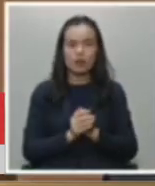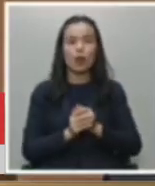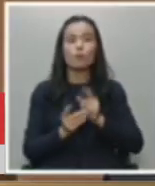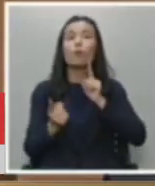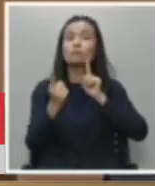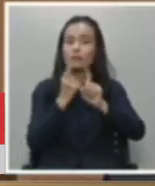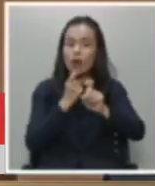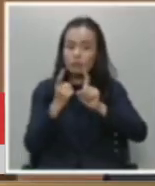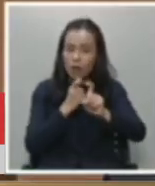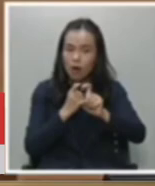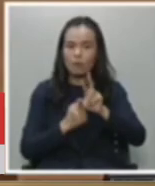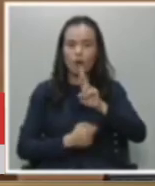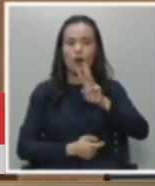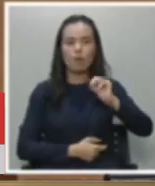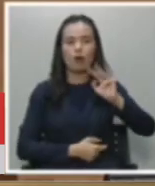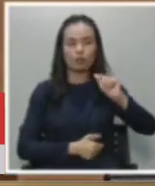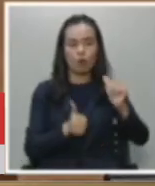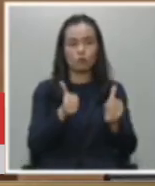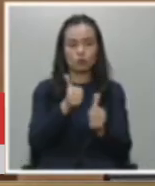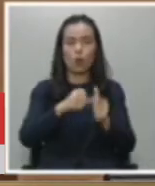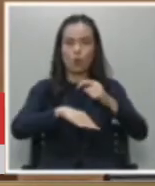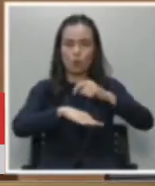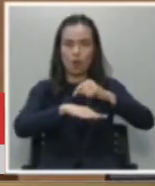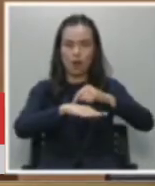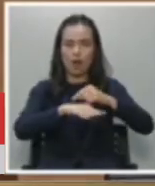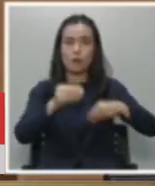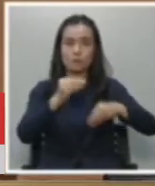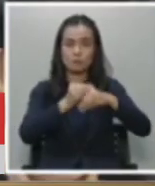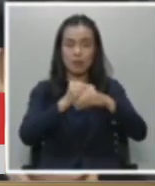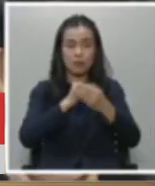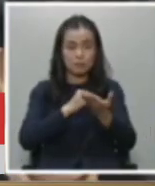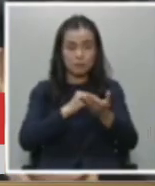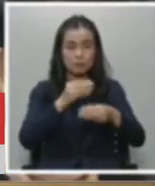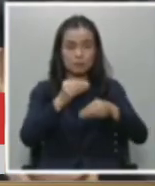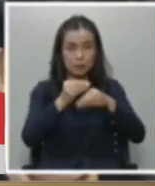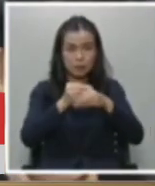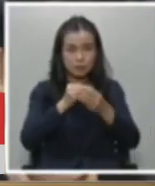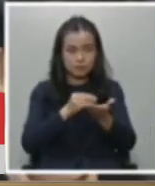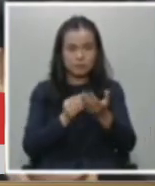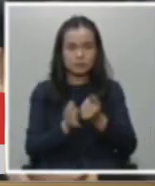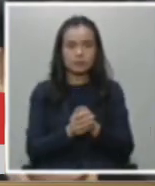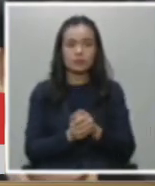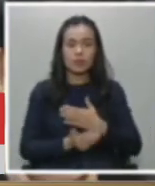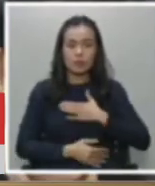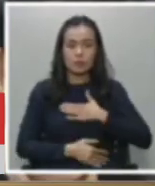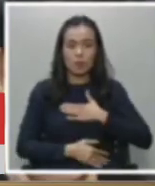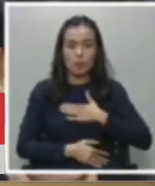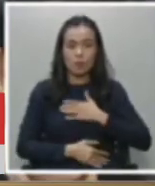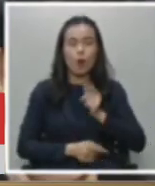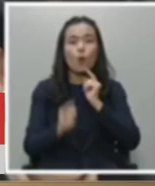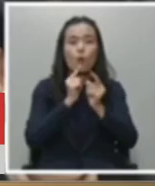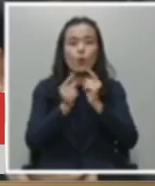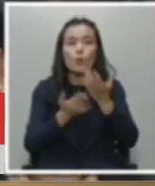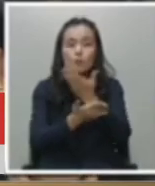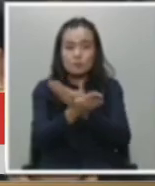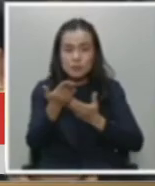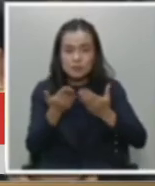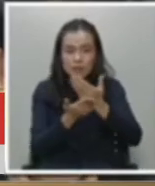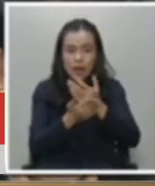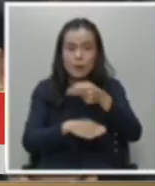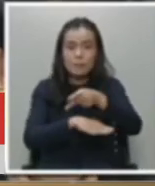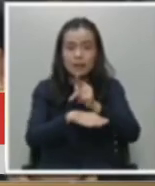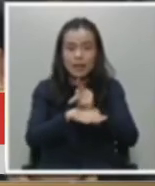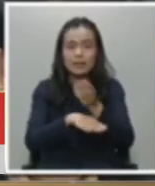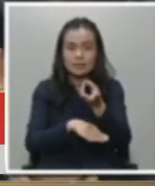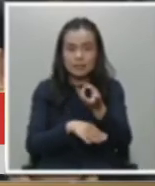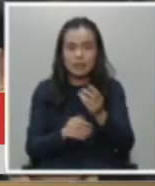รัฐมนตรีนะครับ ประธาน ดูแลเวลาท่านประเสริฐมีอะไรครับ ท่านประธานครับผมขออนุญาตปรึกษาหารือกับท่านประธานเล็กน้อยครับต้อง